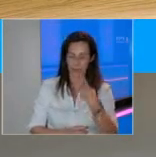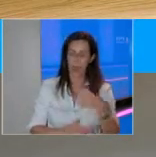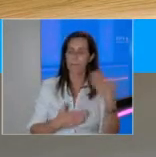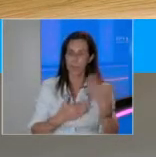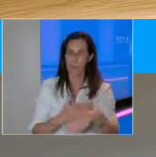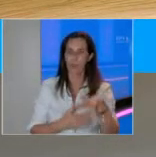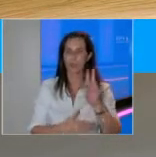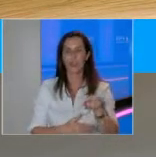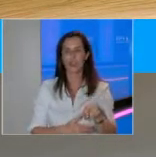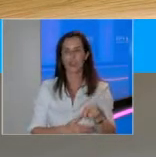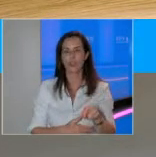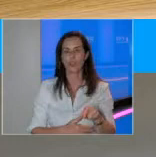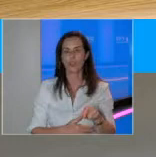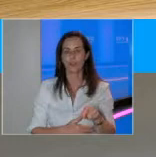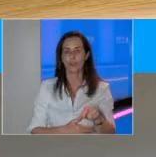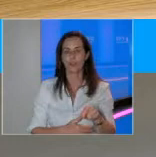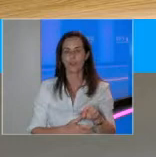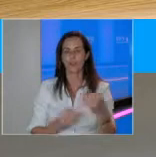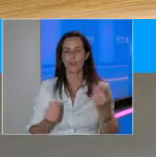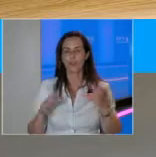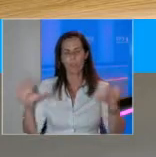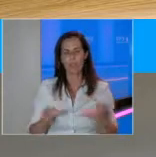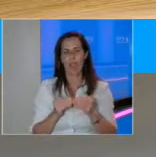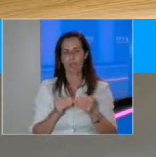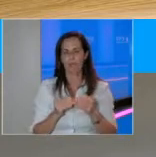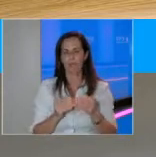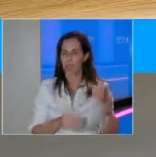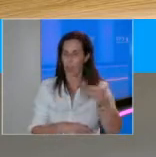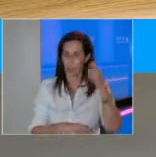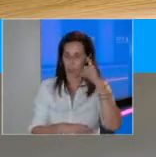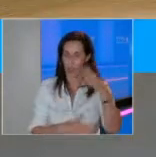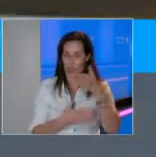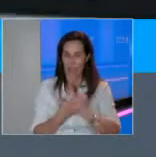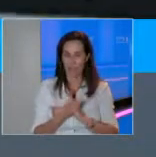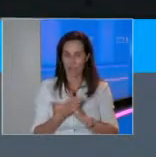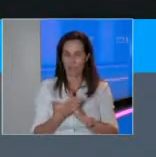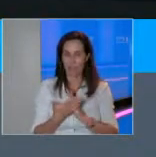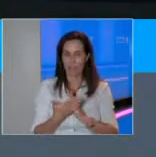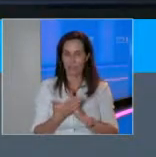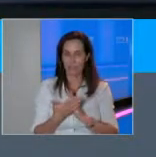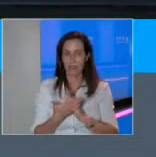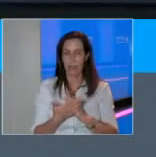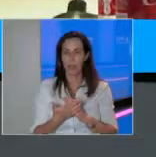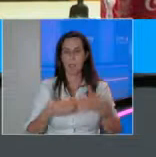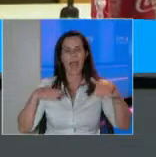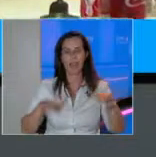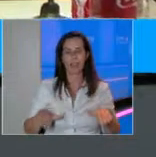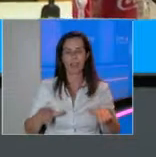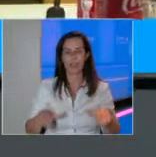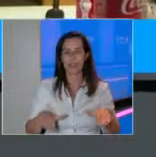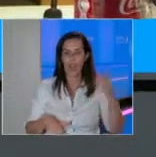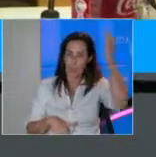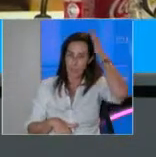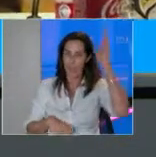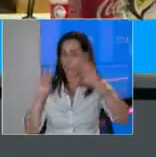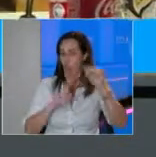בסוף יש פה את חוק הכלים השלובים. אני חושב שחלק מהמנדטים של בנט, למשל,